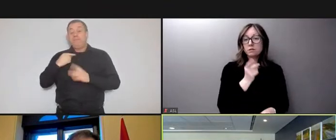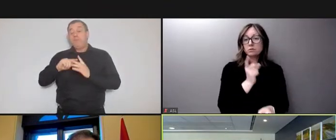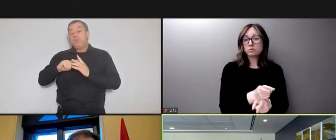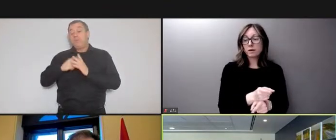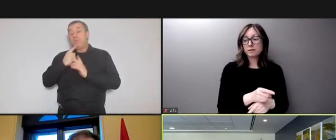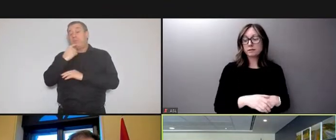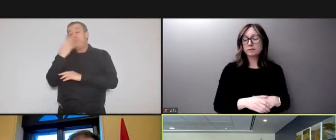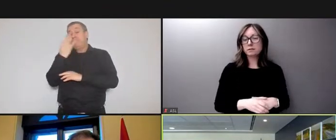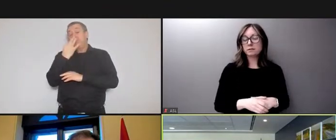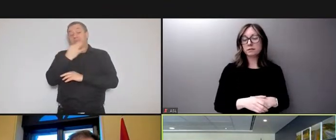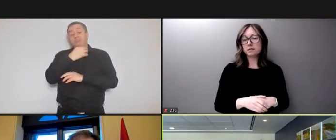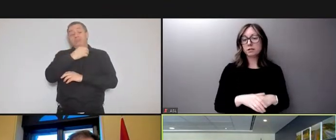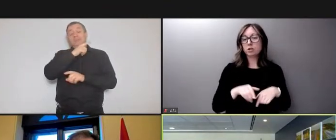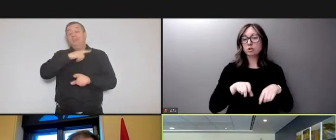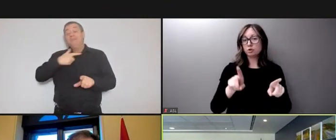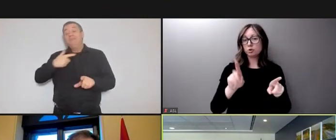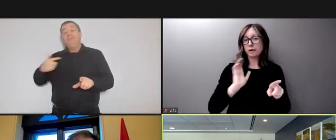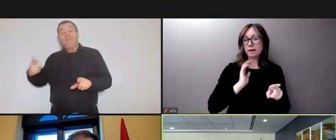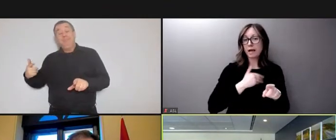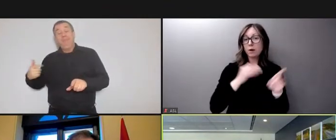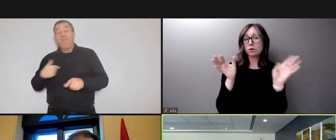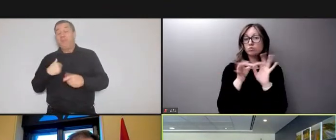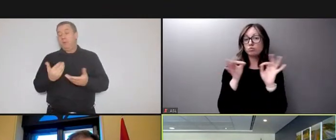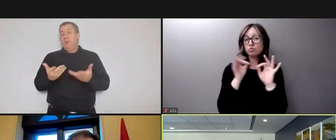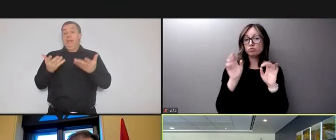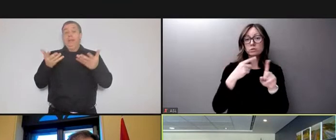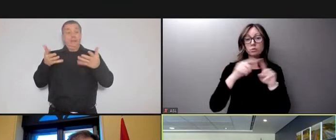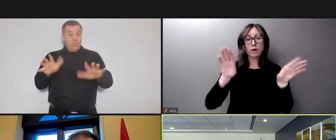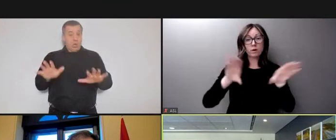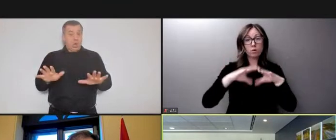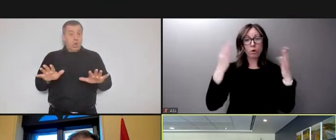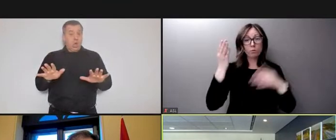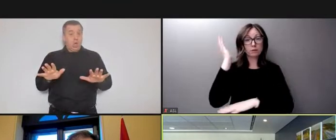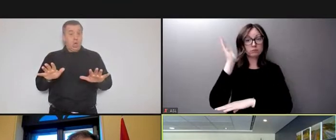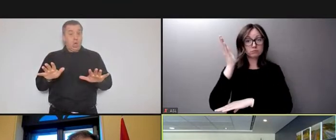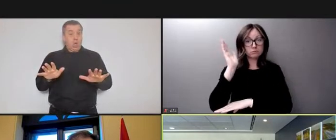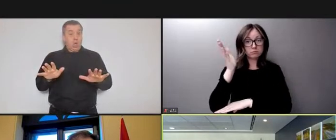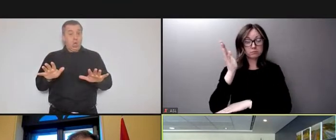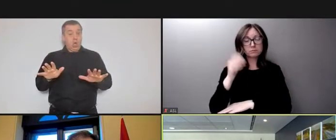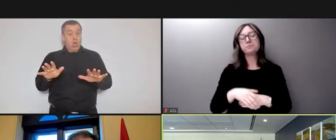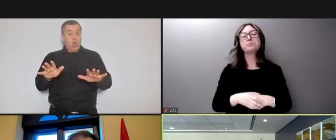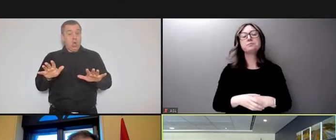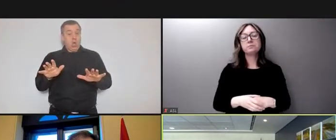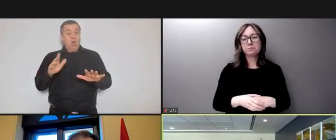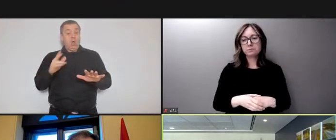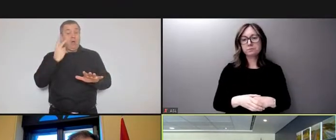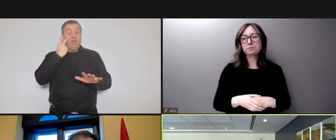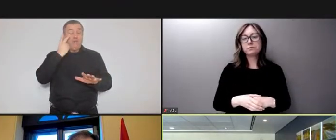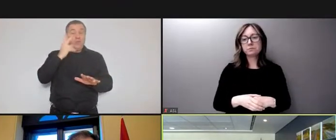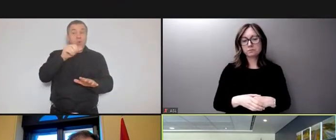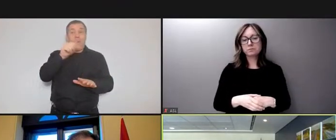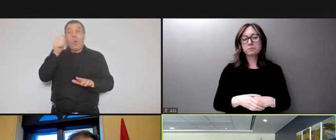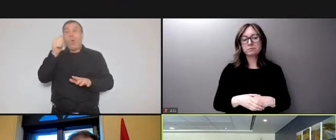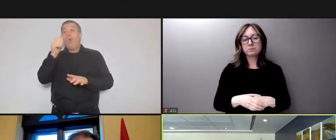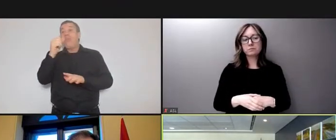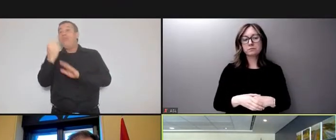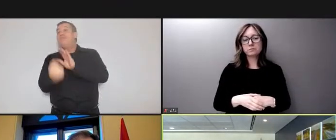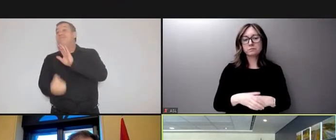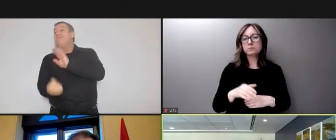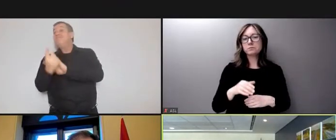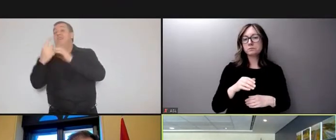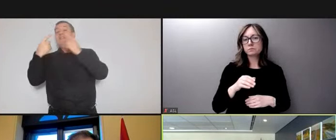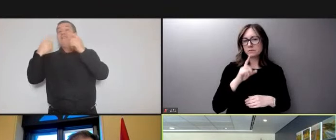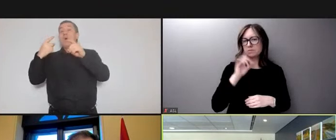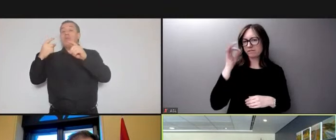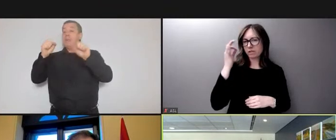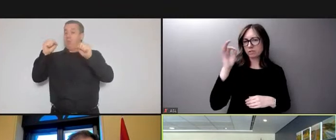au début, on a déjà, on a déjà entouré d'autres situations aux frontières de se